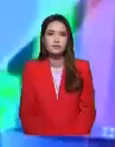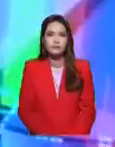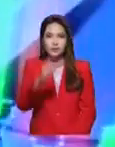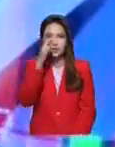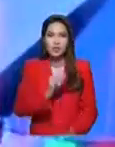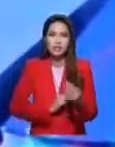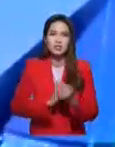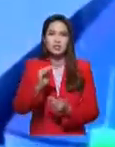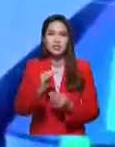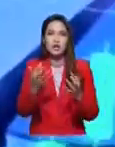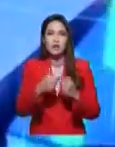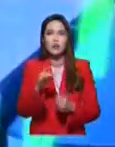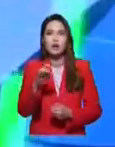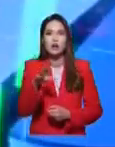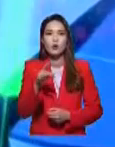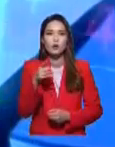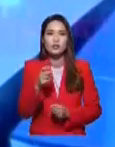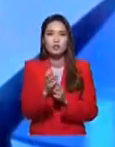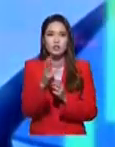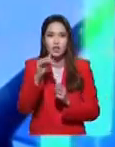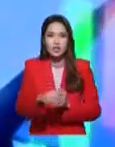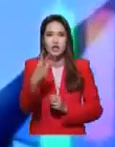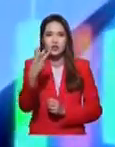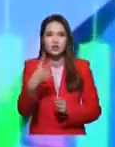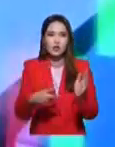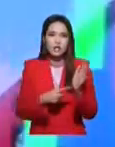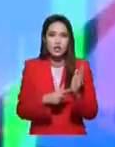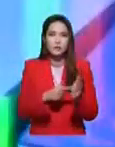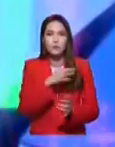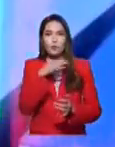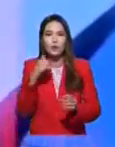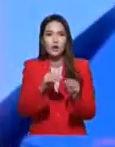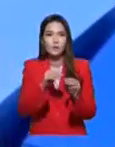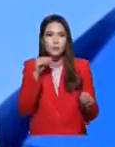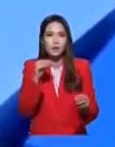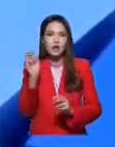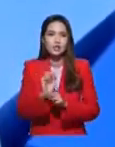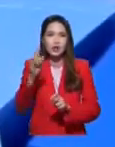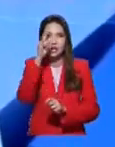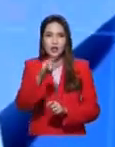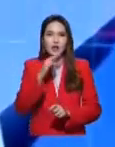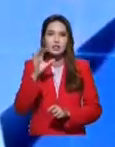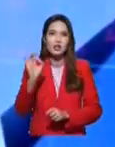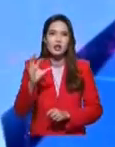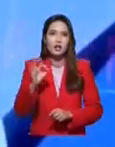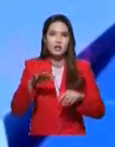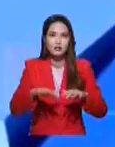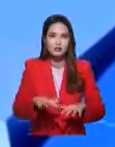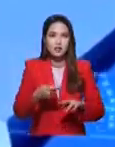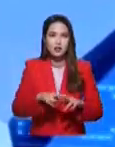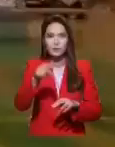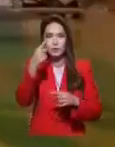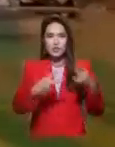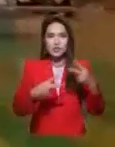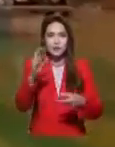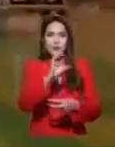Казахстан бьет авторекорды. 13 347 – столько машин произвели в Казахстане в октябре. По сравнению